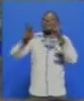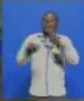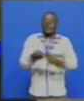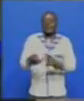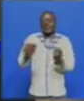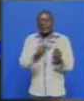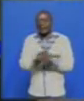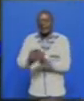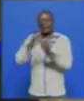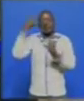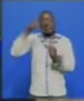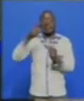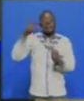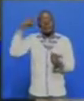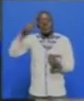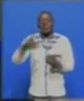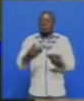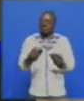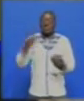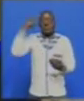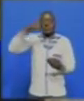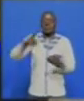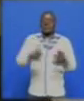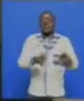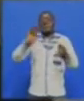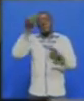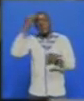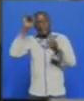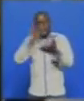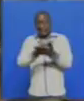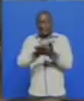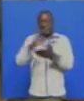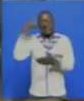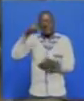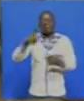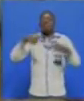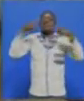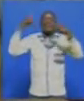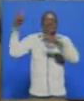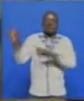s'engager résolument pour la pérennisation de l'initiative. Une initiative rendue